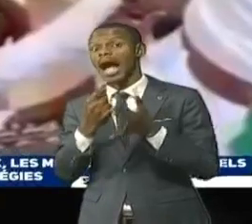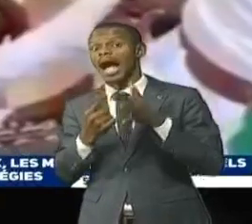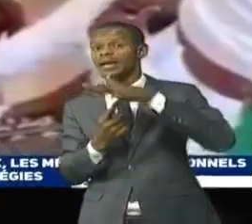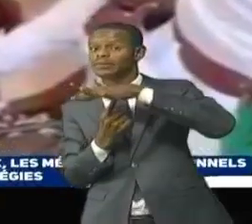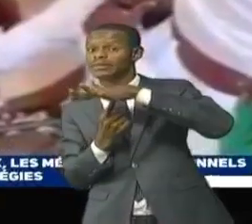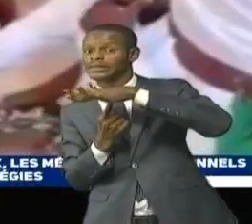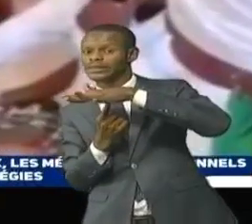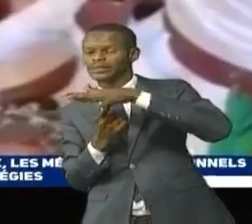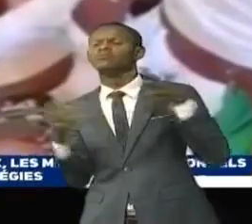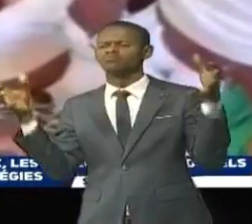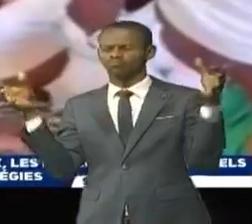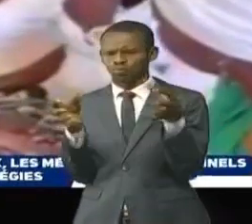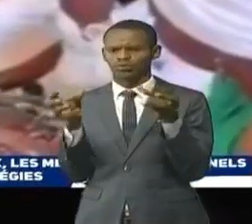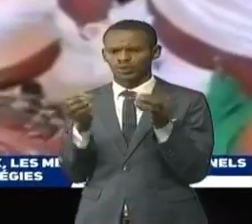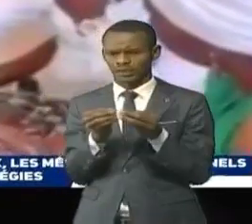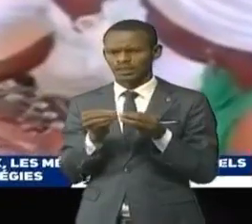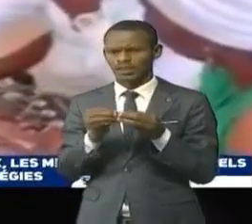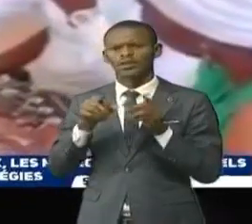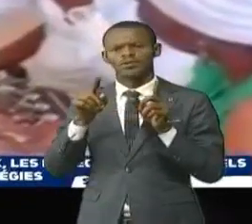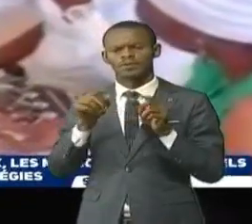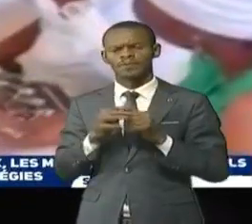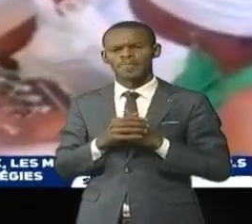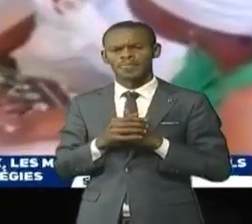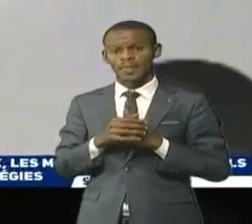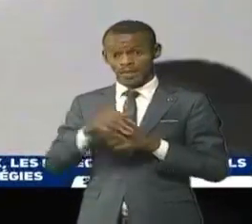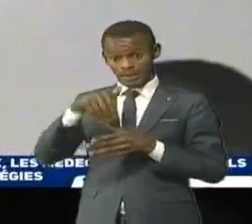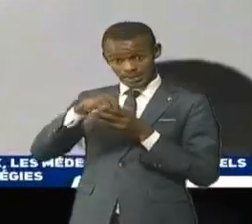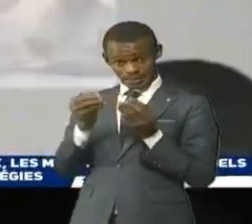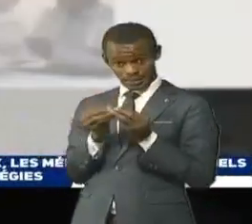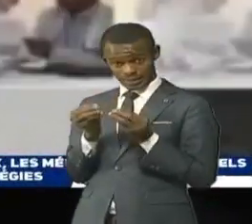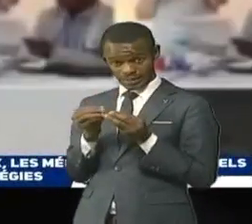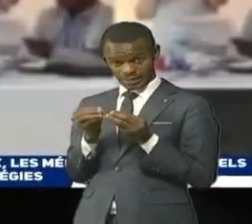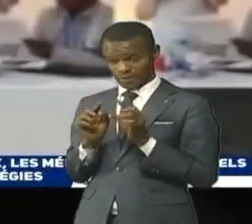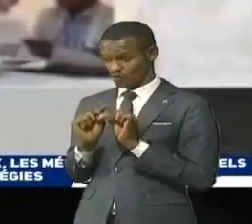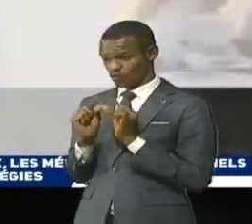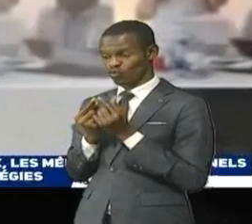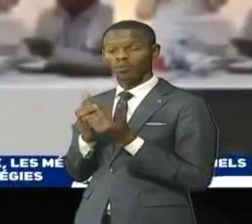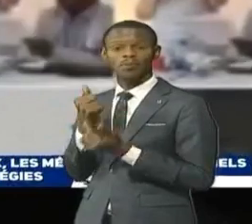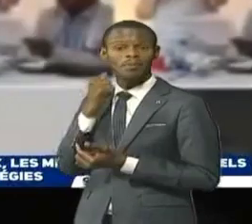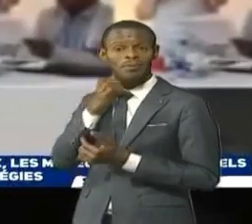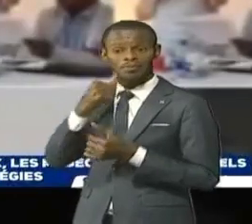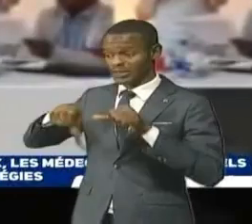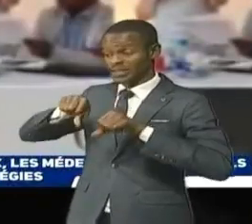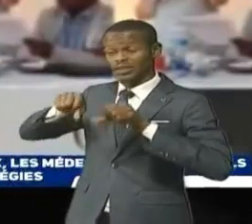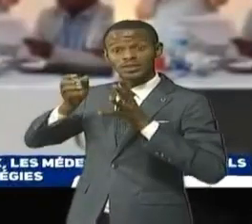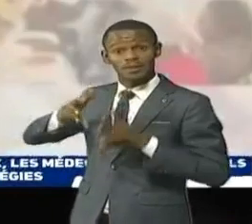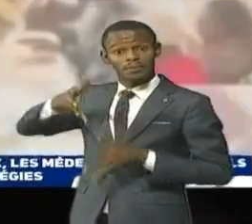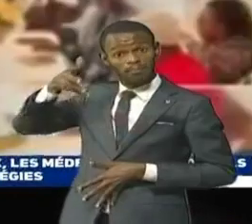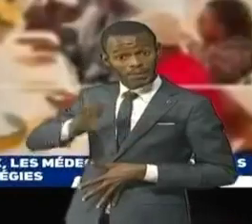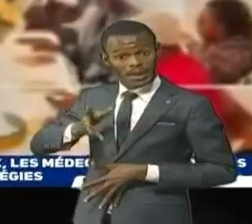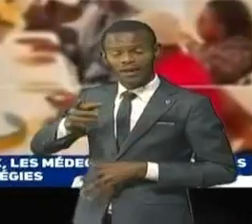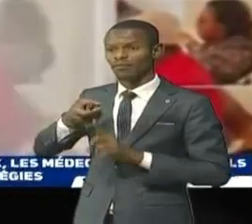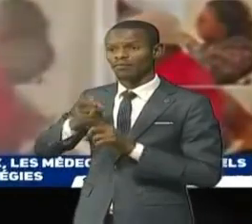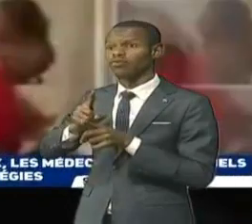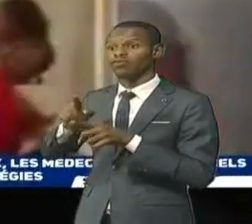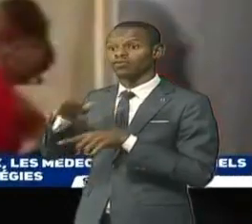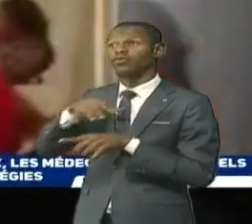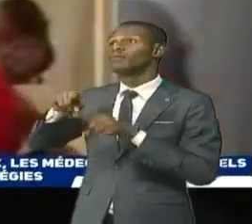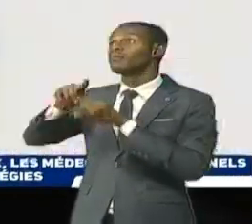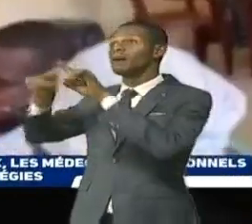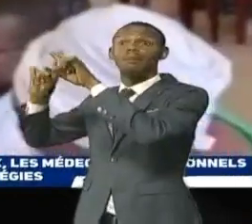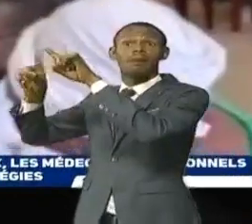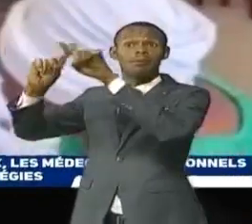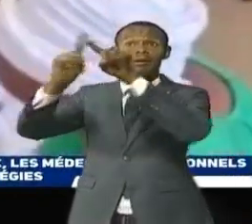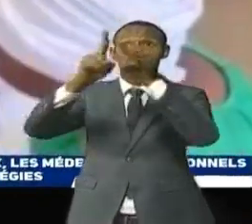travaux rehaussaient la présence remarquée d'un panel de scientifiques venus d'une vingtaine de pays, aussi bien d'Amérique, d'Europe que